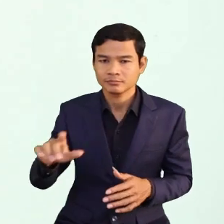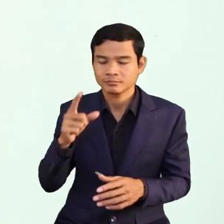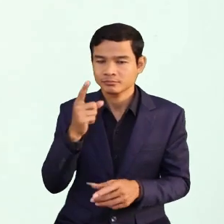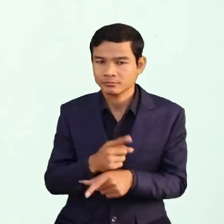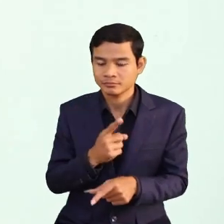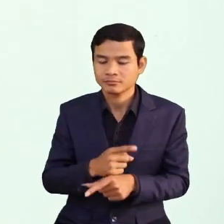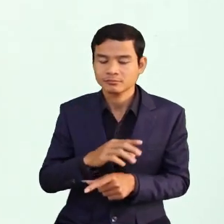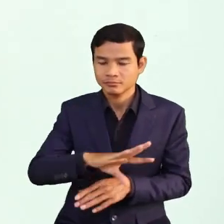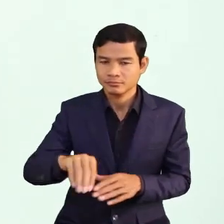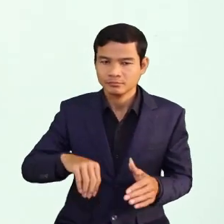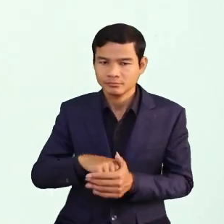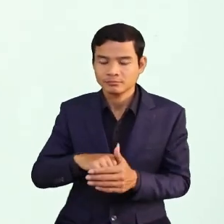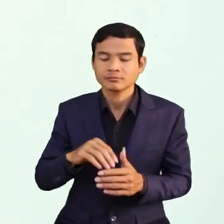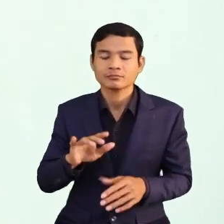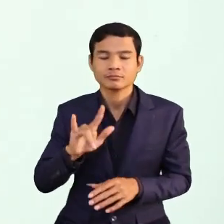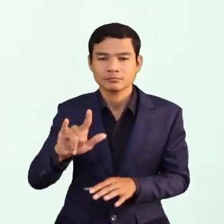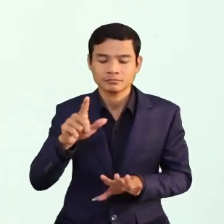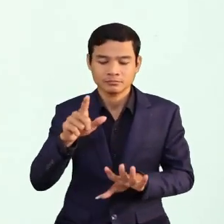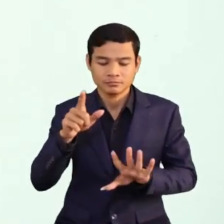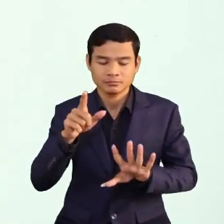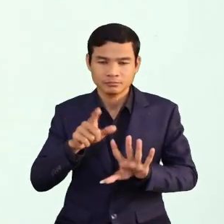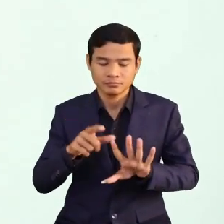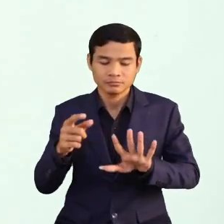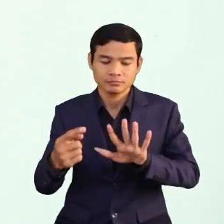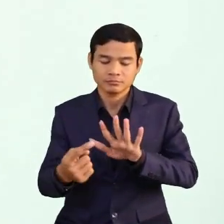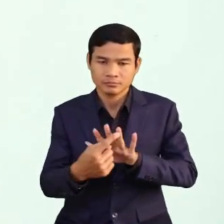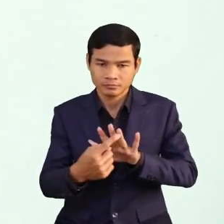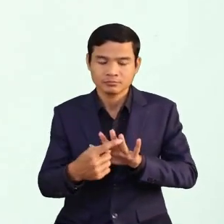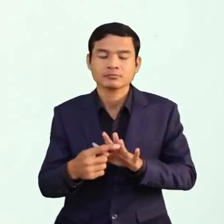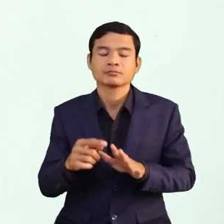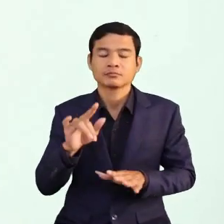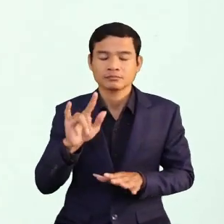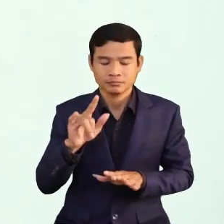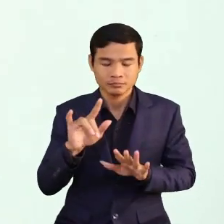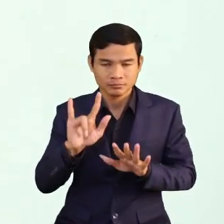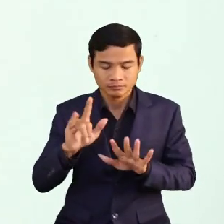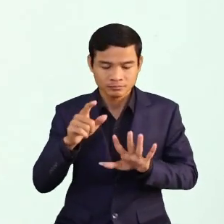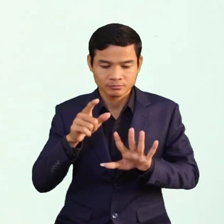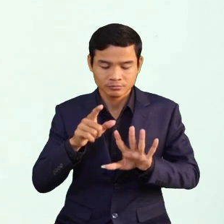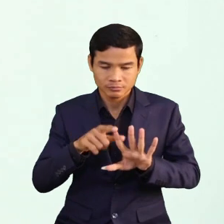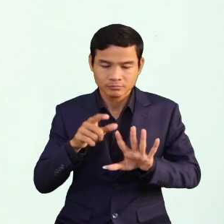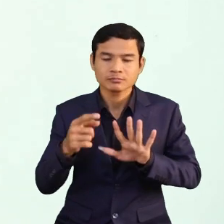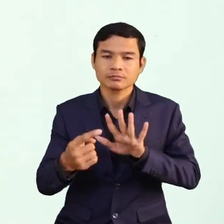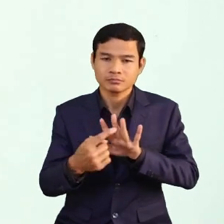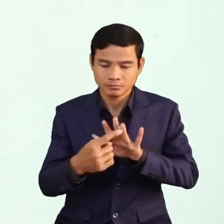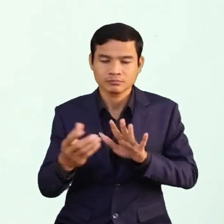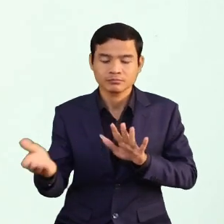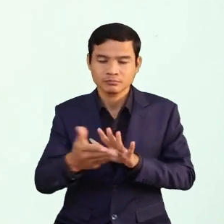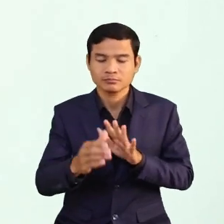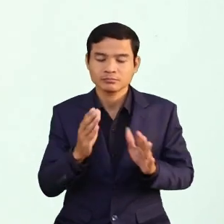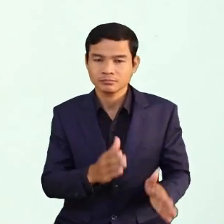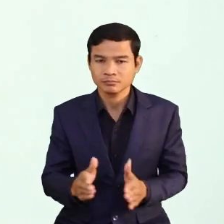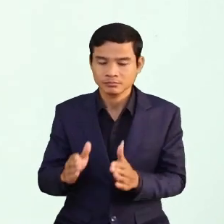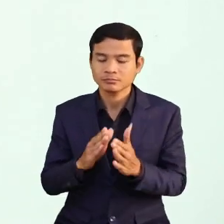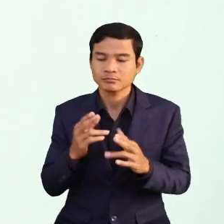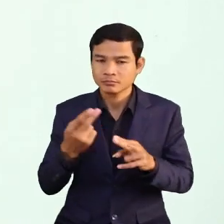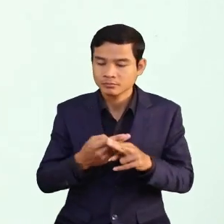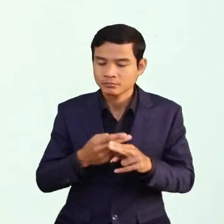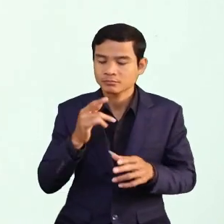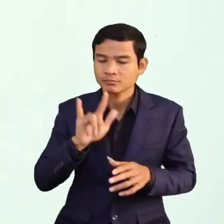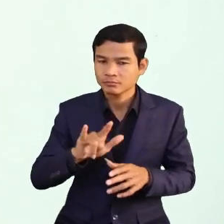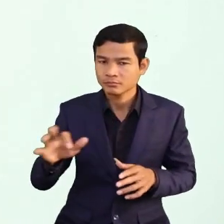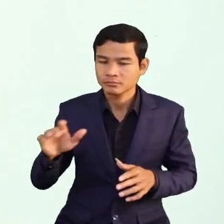ត្រូវណាចាបបផ្សំជាមួយនឹងសារ៉ាអូគឺយើងអានថាពូបន្តទៅទៀតនេះចូលកូនត្រៀមខ្លួនវឹកហាត់ផ្សំប្រក